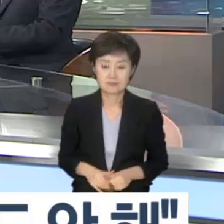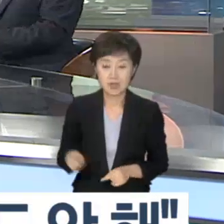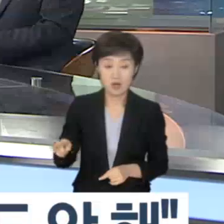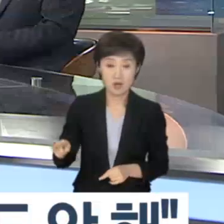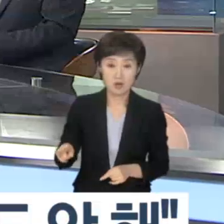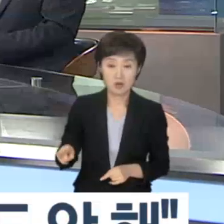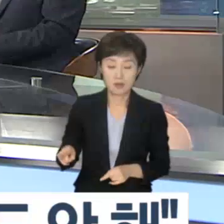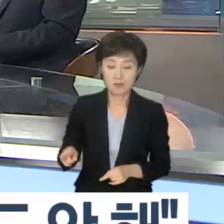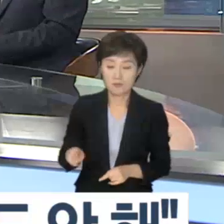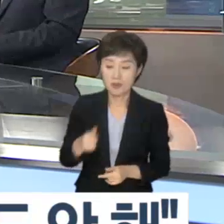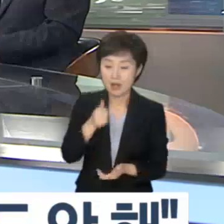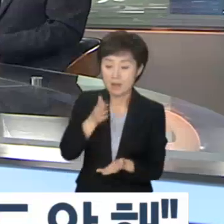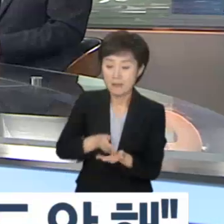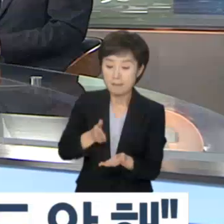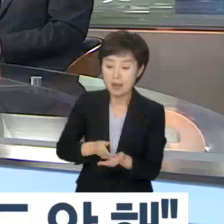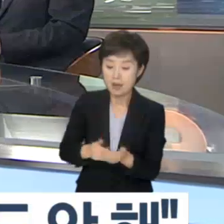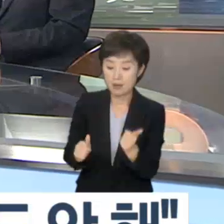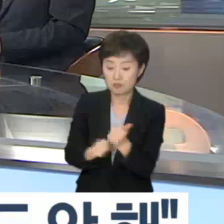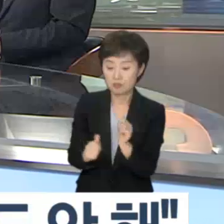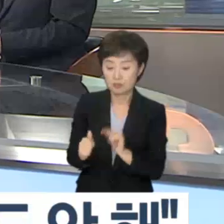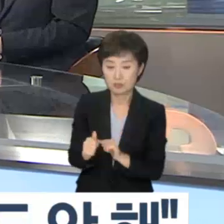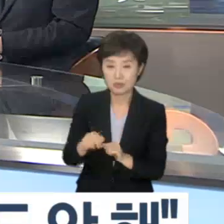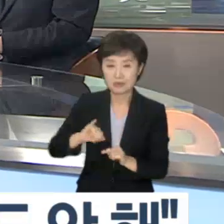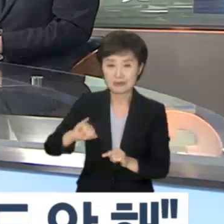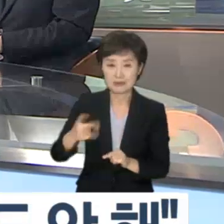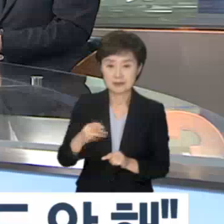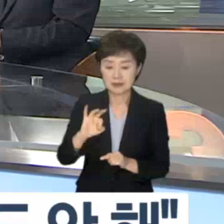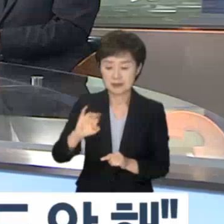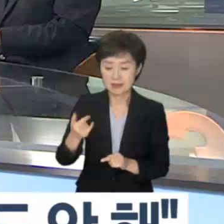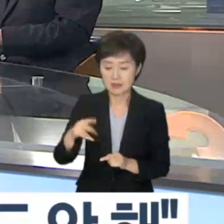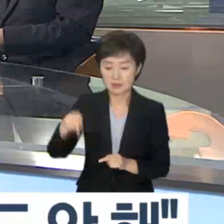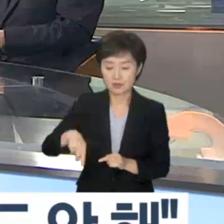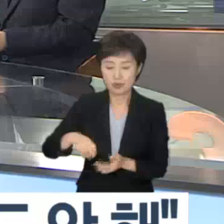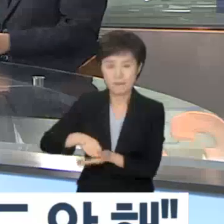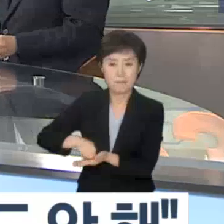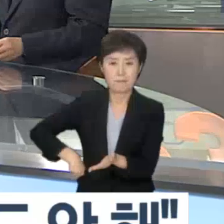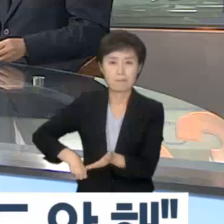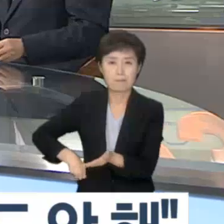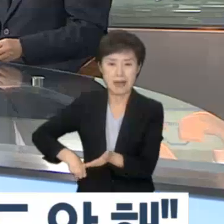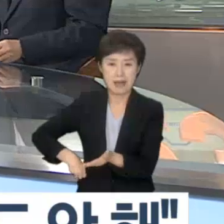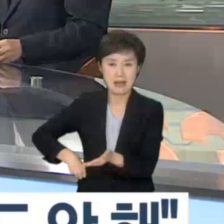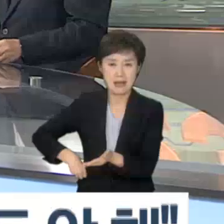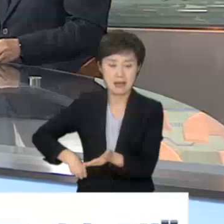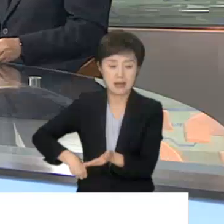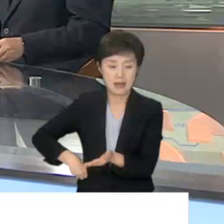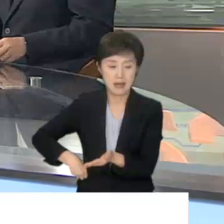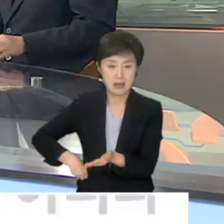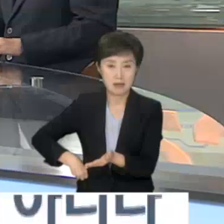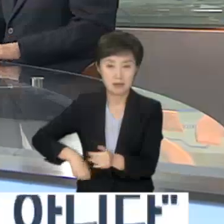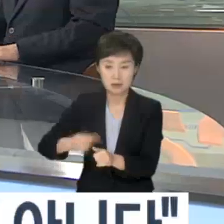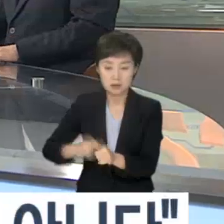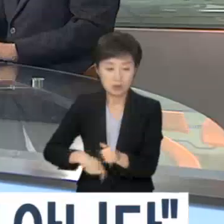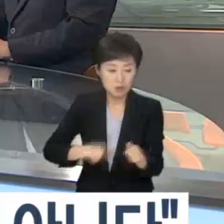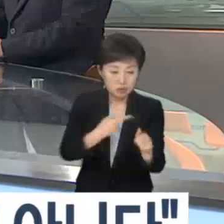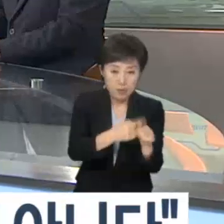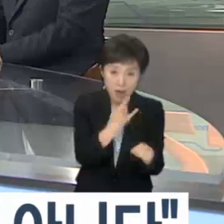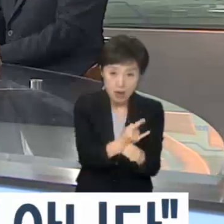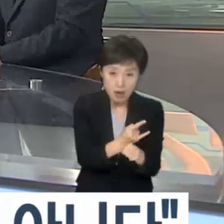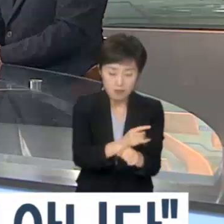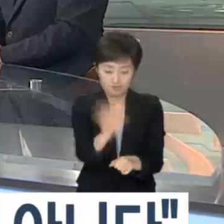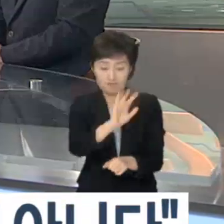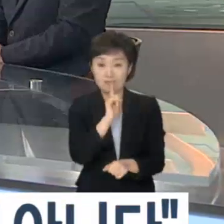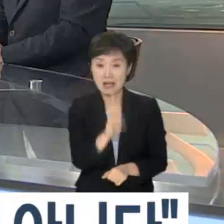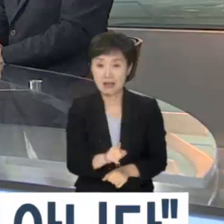부대변인이 어제 이제 탈당하면서 또 이제 신당 합류에 있어서 이준석 대표가 함께할 것이냐 이런 시각도 나왔다가 거기에는